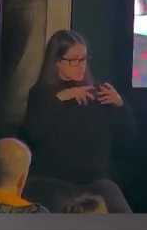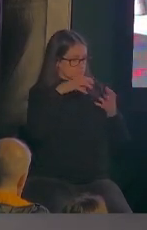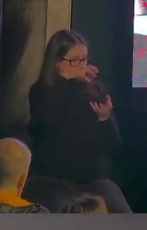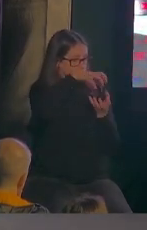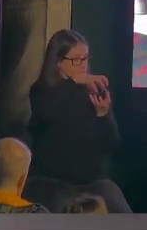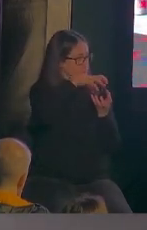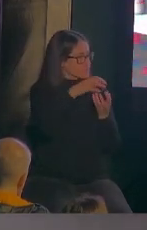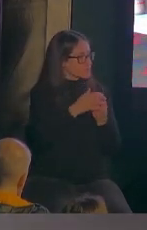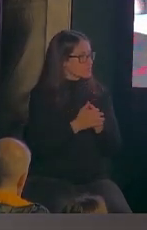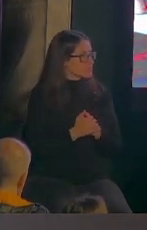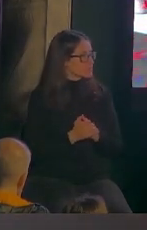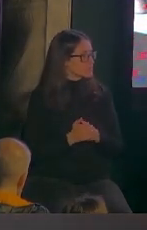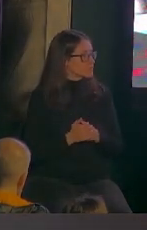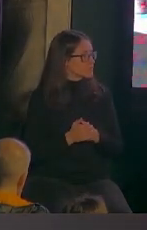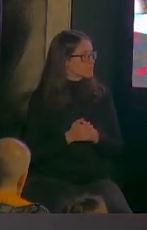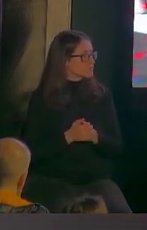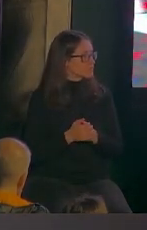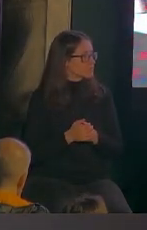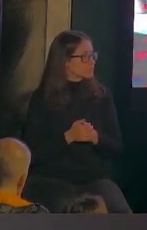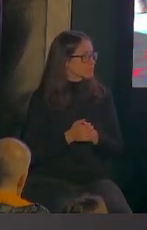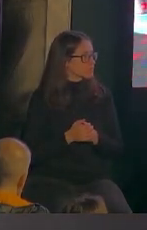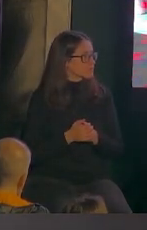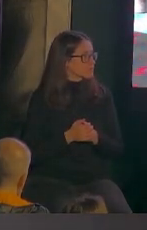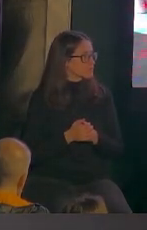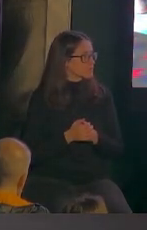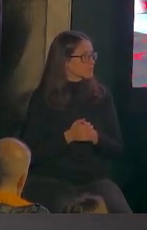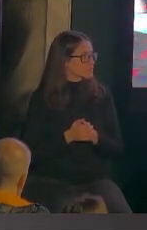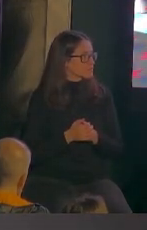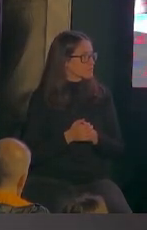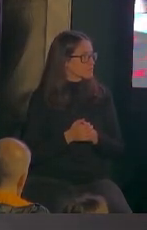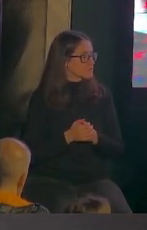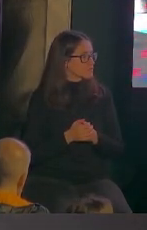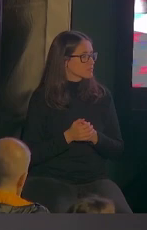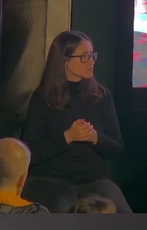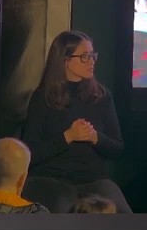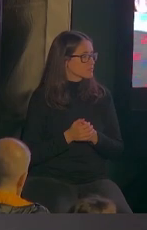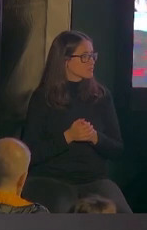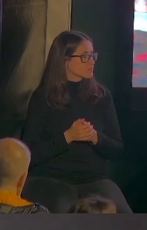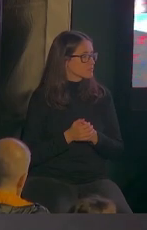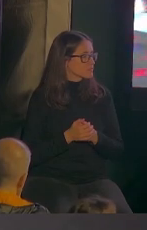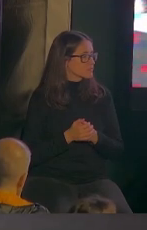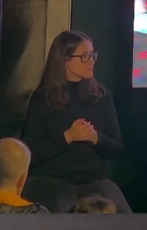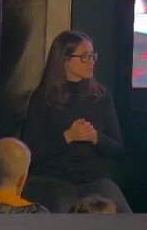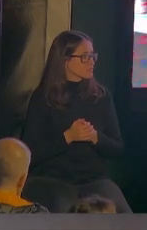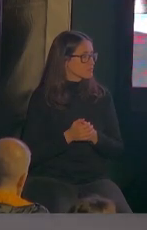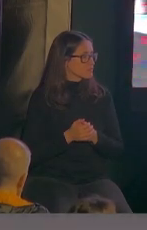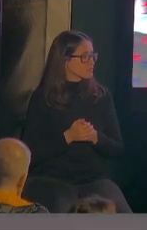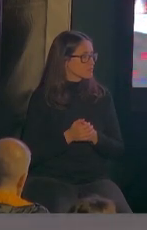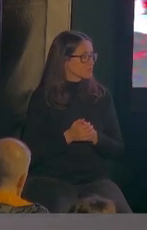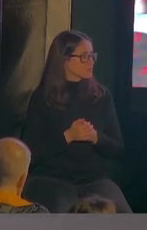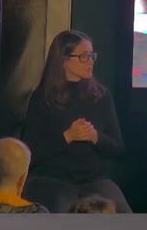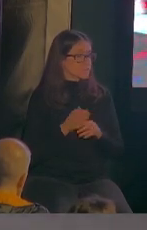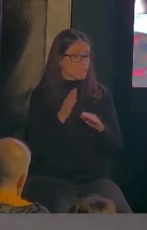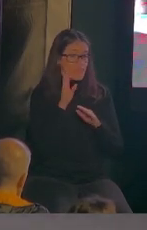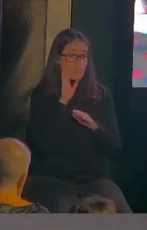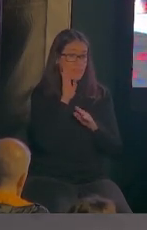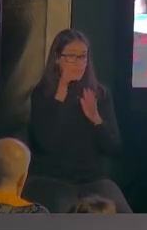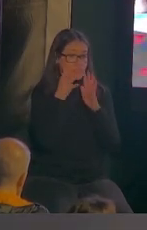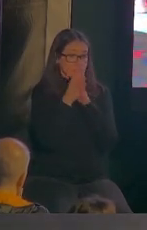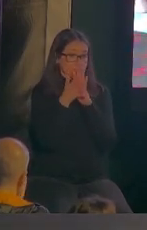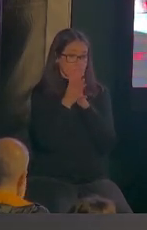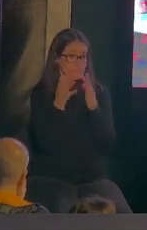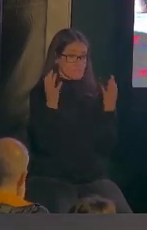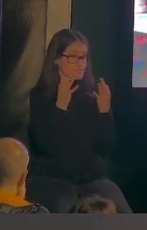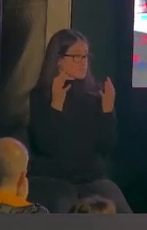amb la pròpia escalfor el que faig és tancar-lo i donar-li la forma. Us deia que era molt important